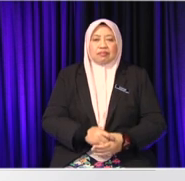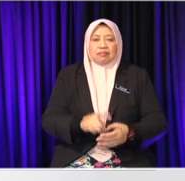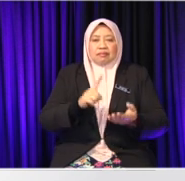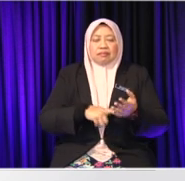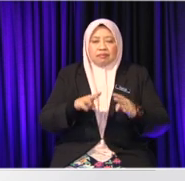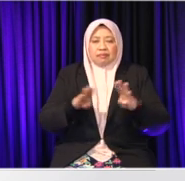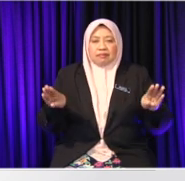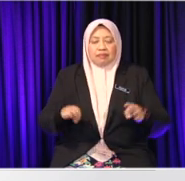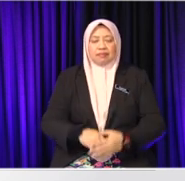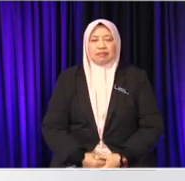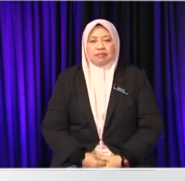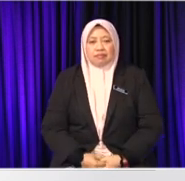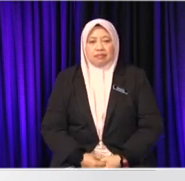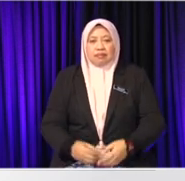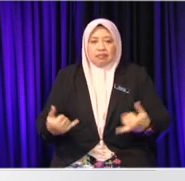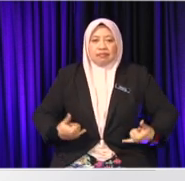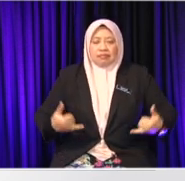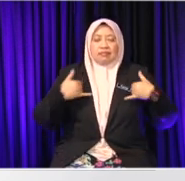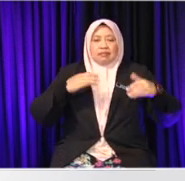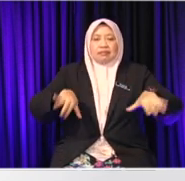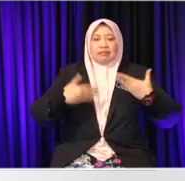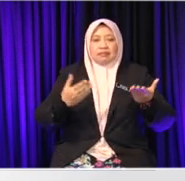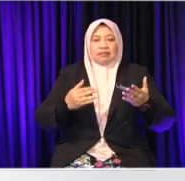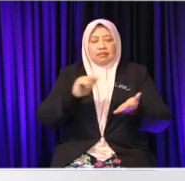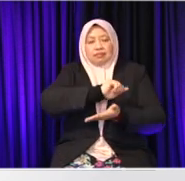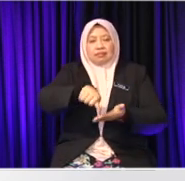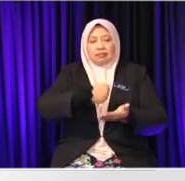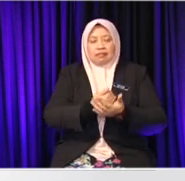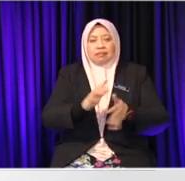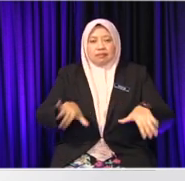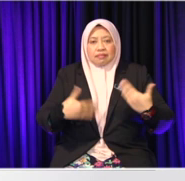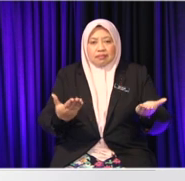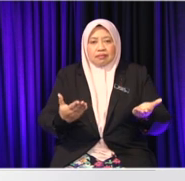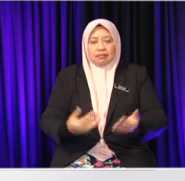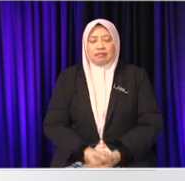nih Hayat macam mana macam mana silakan